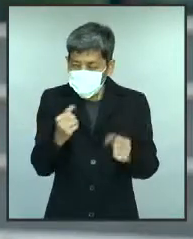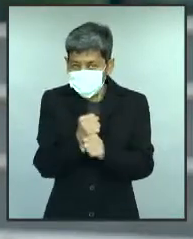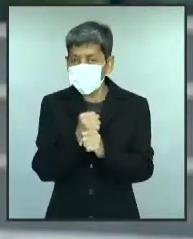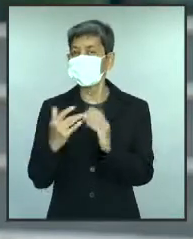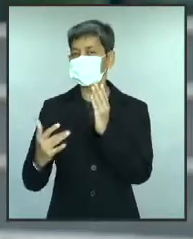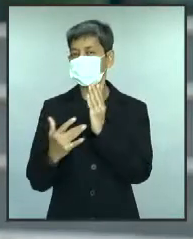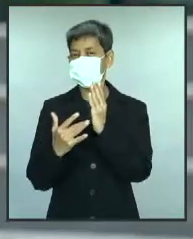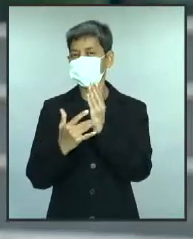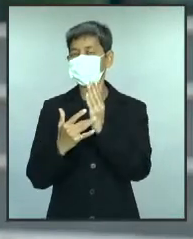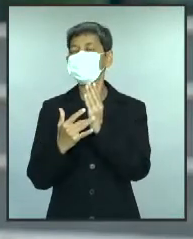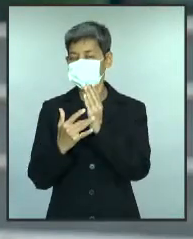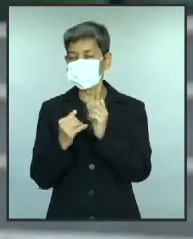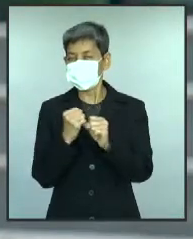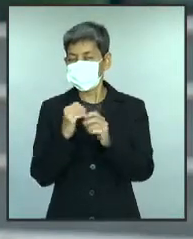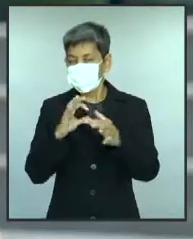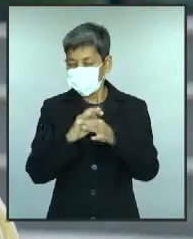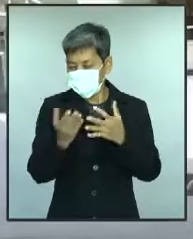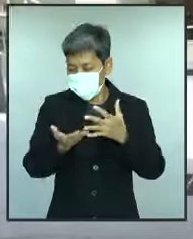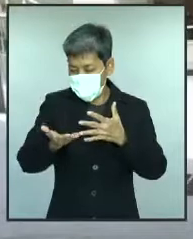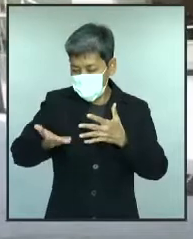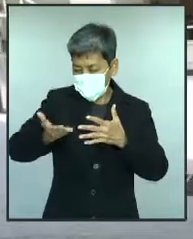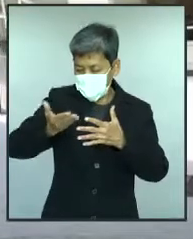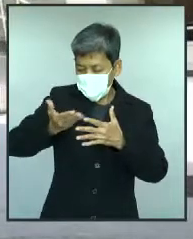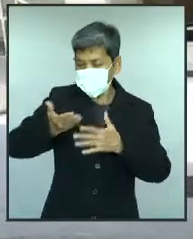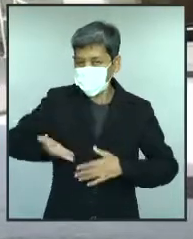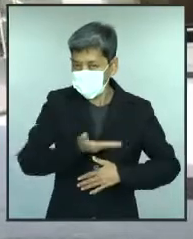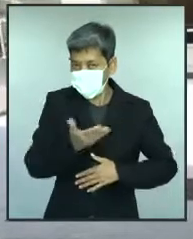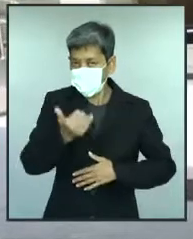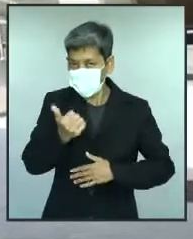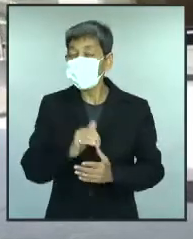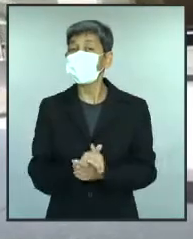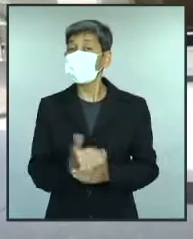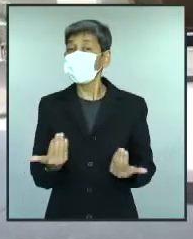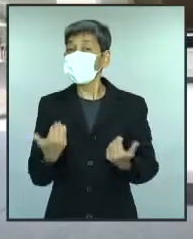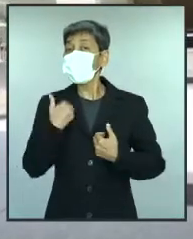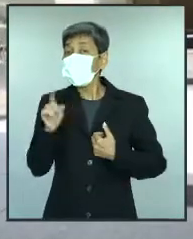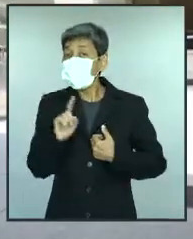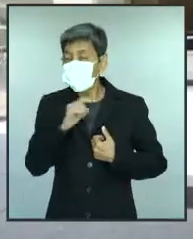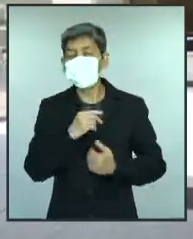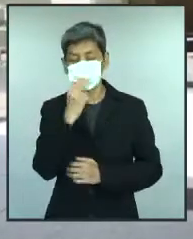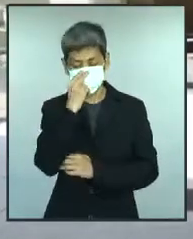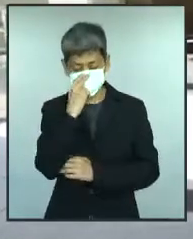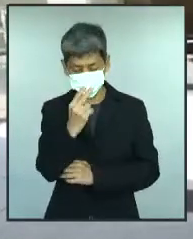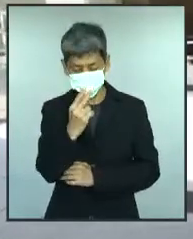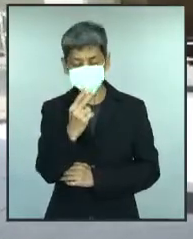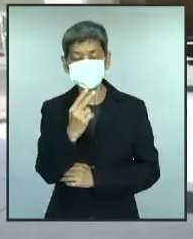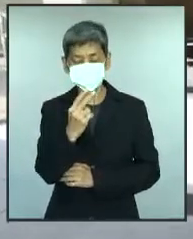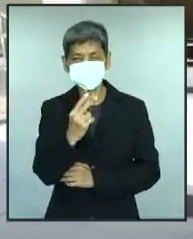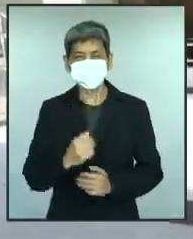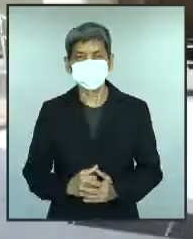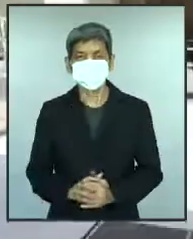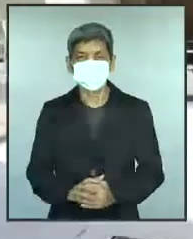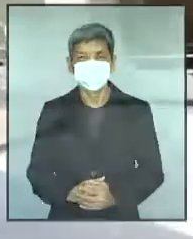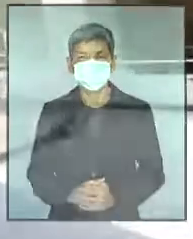างๆและเทคโนโลยีนะครับที่นำมาต่อยอดให้พวกเราทุกคนได้ใช้กันนะครับเรื่องราวในวันนี้จะเป็นยังไงนะฮะติดตามชมพร้อมผมในรายการได้เลย